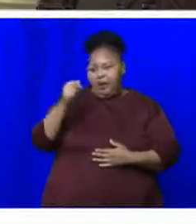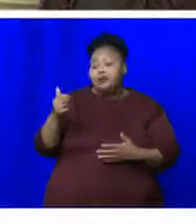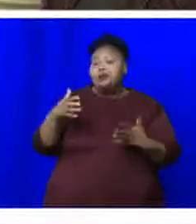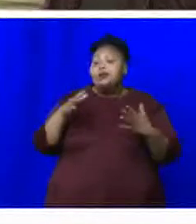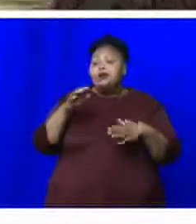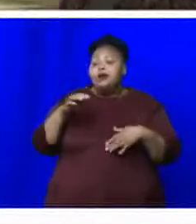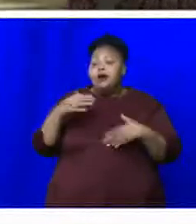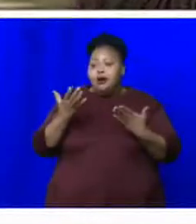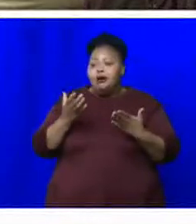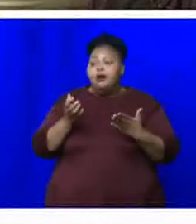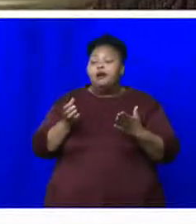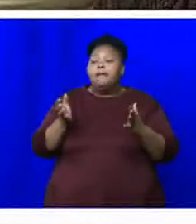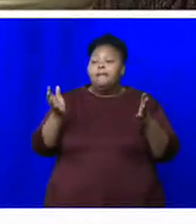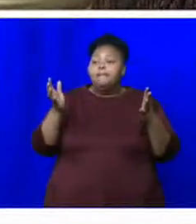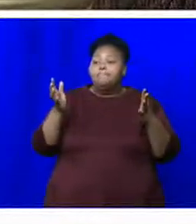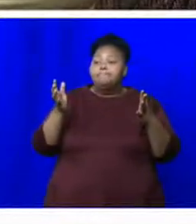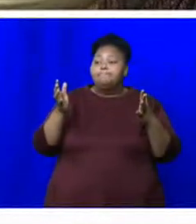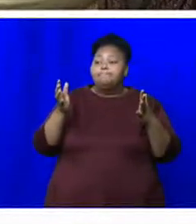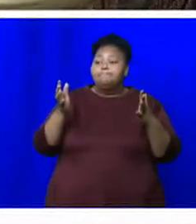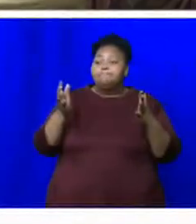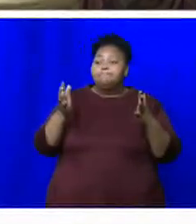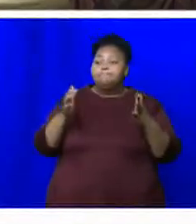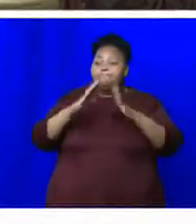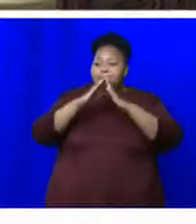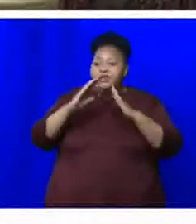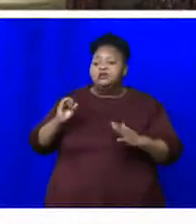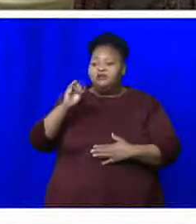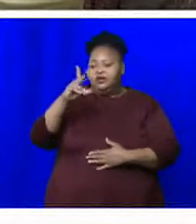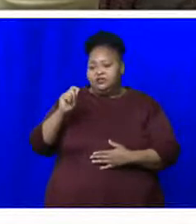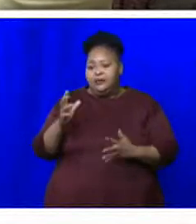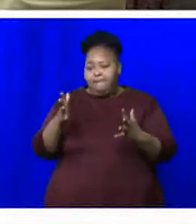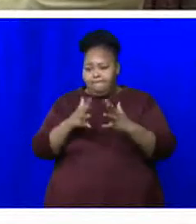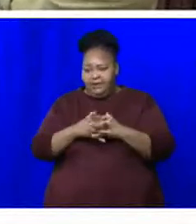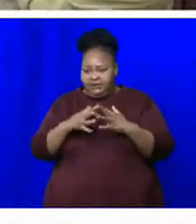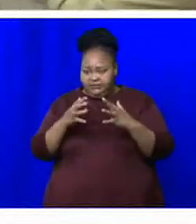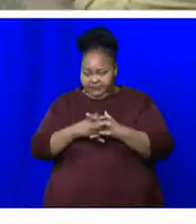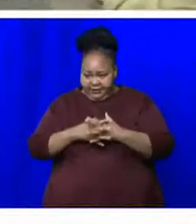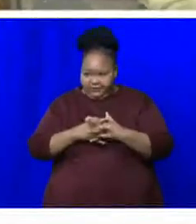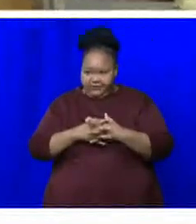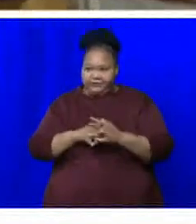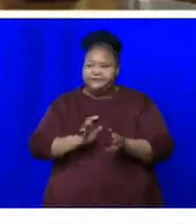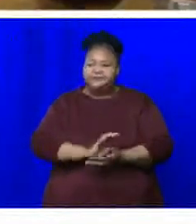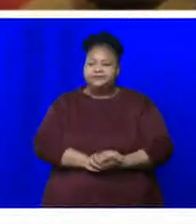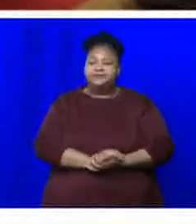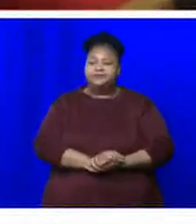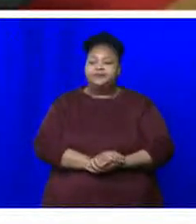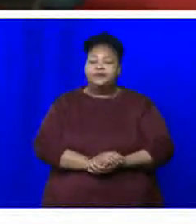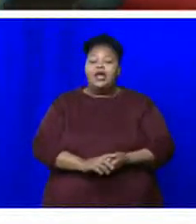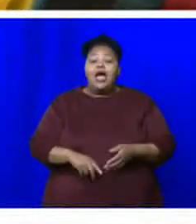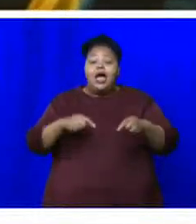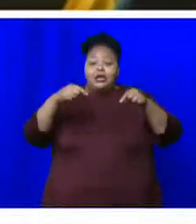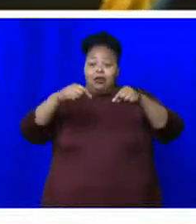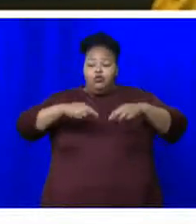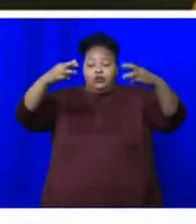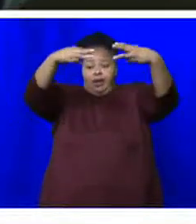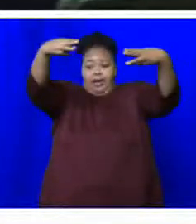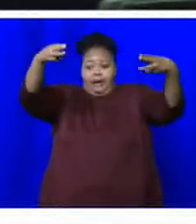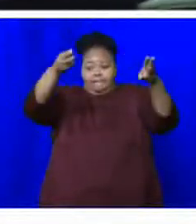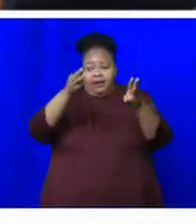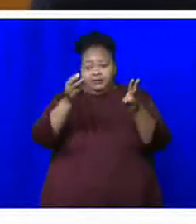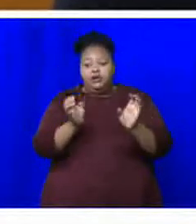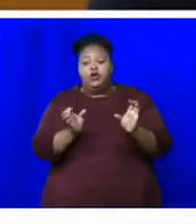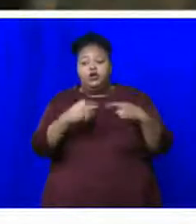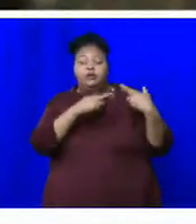Ngesikhathi litiko letekwatisa tekuchumana netebucwepesha livele ngaphambi kwelikomiti lelibuke kusebenza kwetimali tembuso ePhalamende,